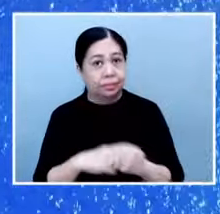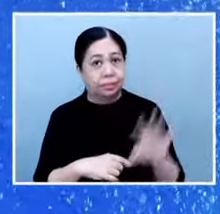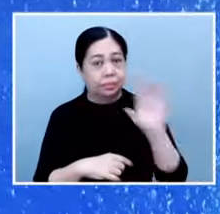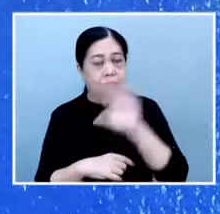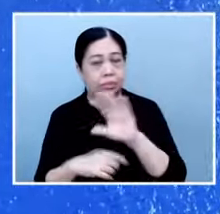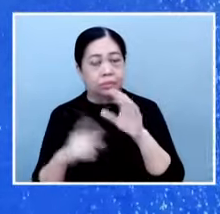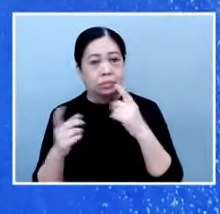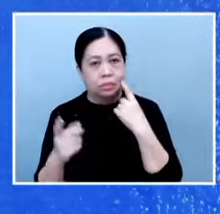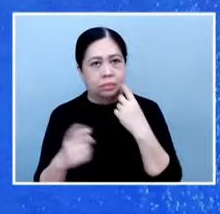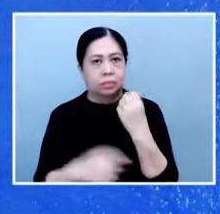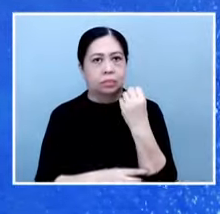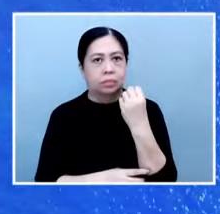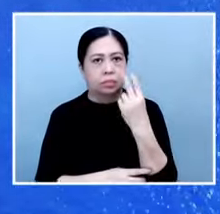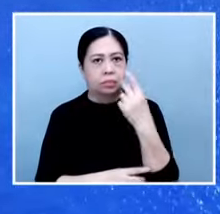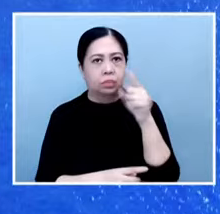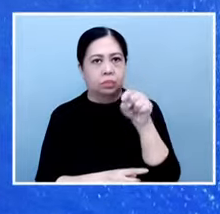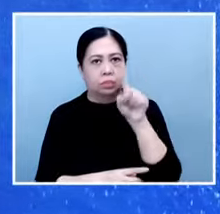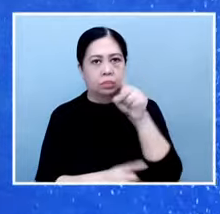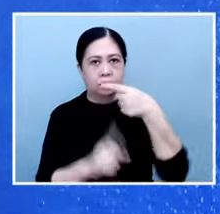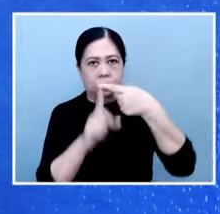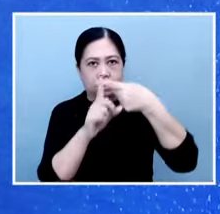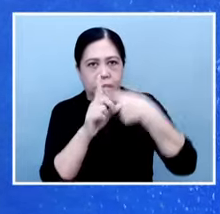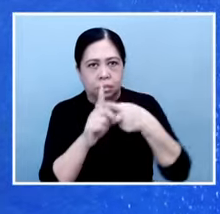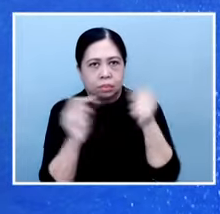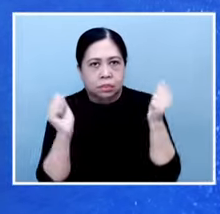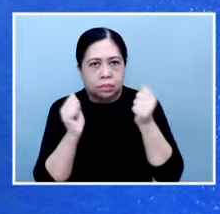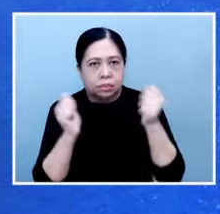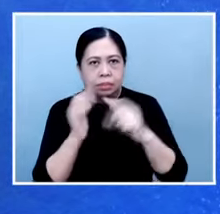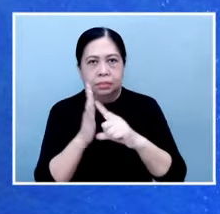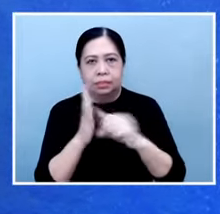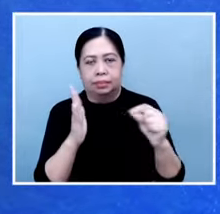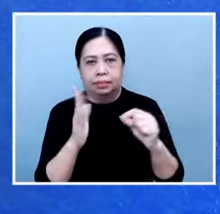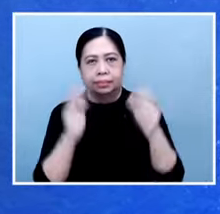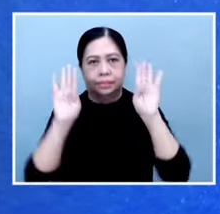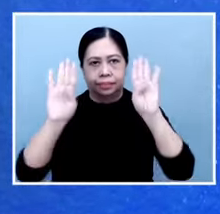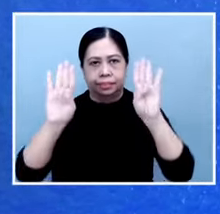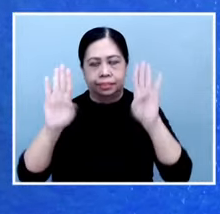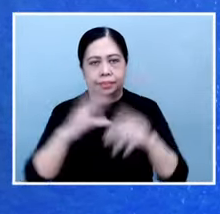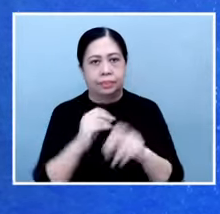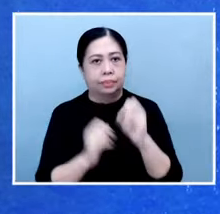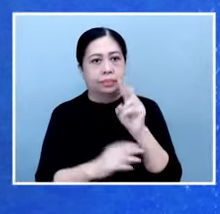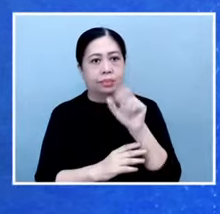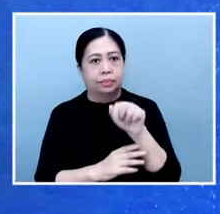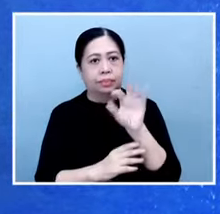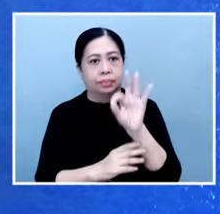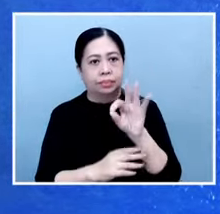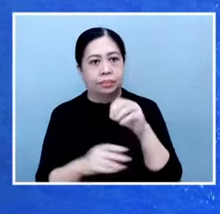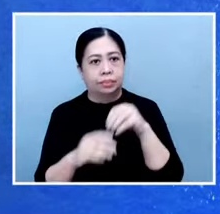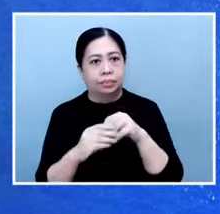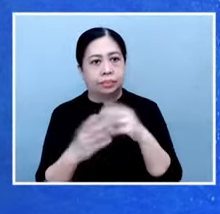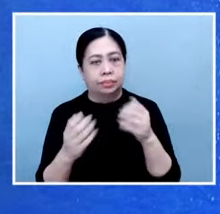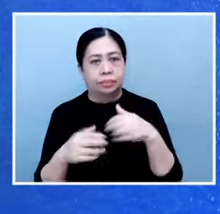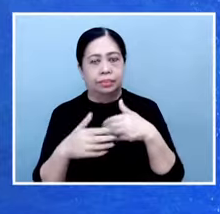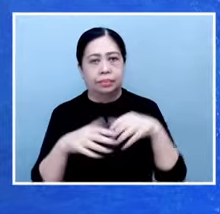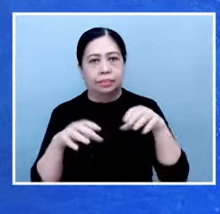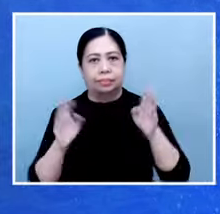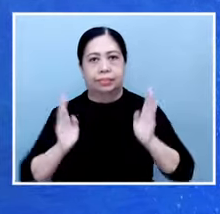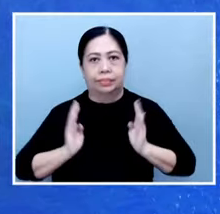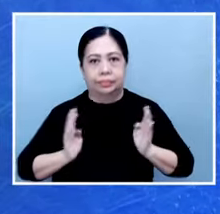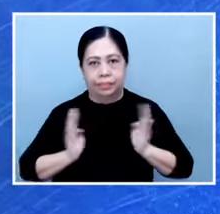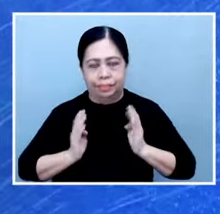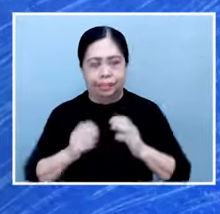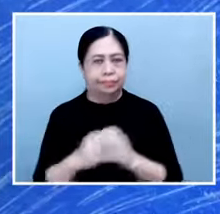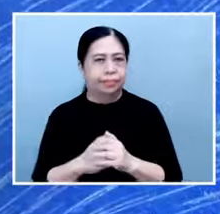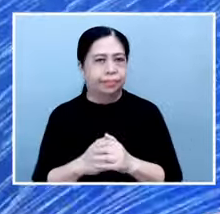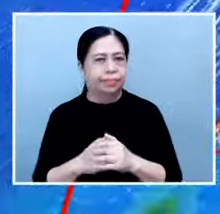sa 12.1 degrees Celsius ang lamig sa La Trinidad, Benguet at 12.9 degrees Celsius naman sa katabi nitong Baguio City.